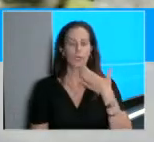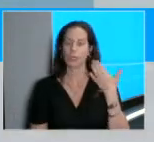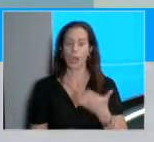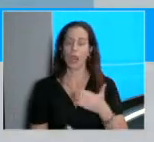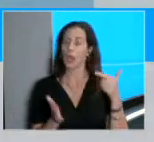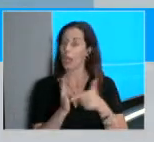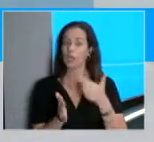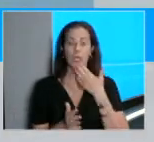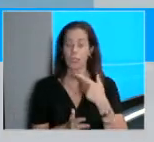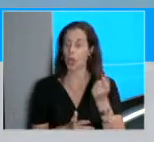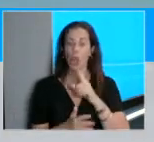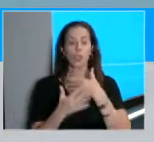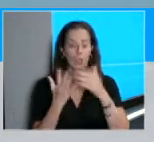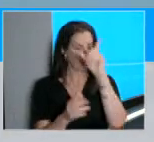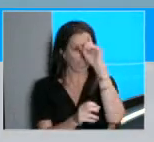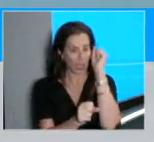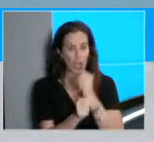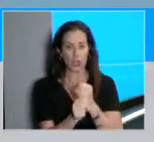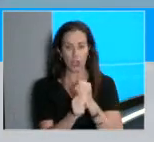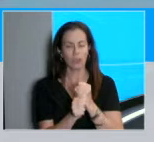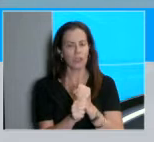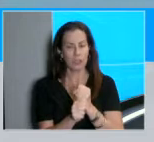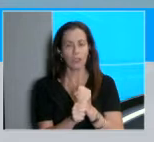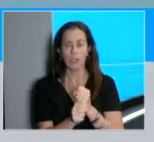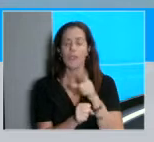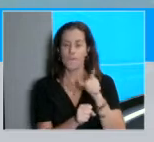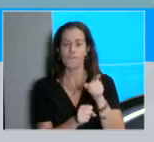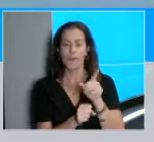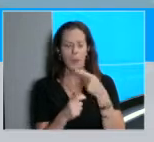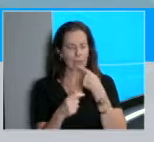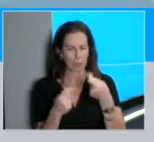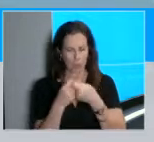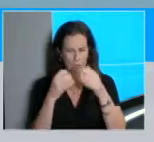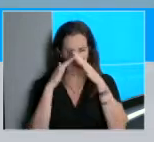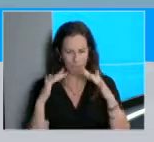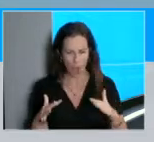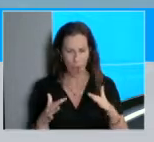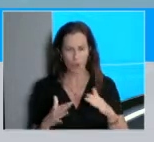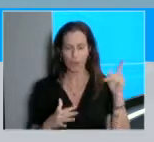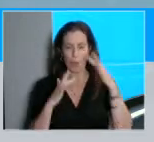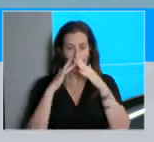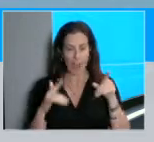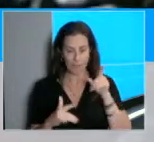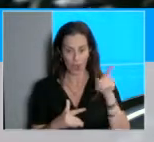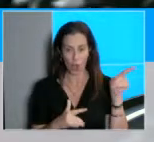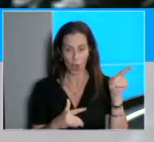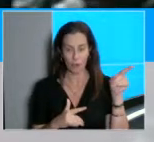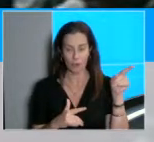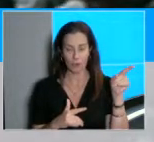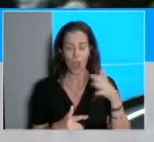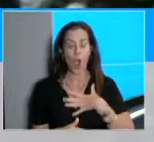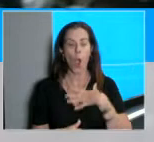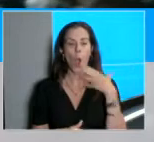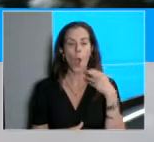לישראל, ולכן ישראל לא בכדי נחושה ומעיזה מילה אחת על המרחב הלבנוני, צריך לומר, מן הצד השני,